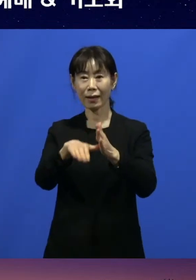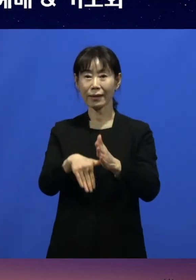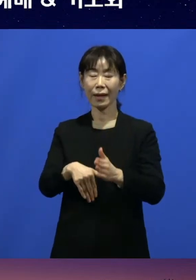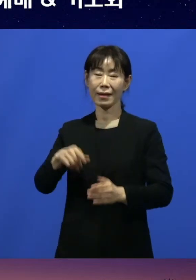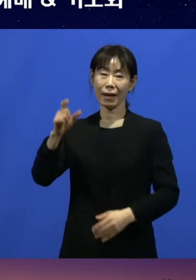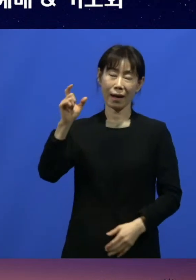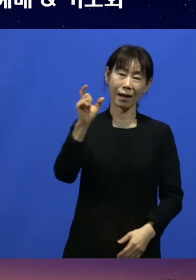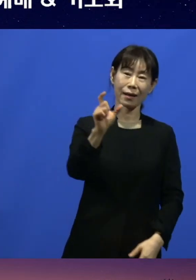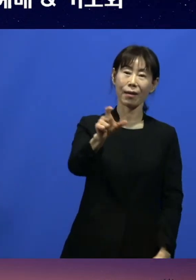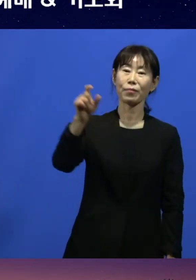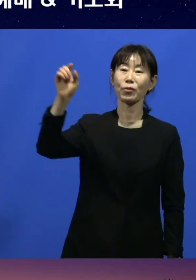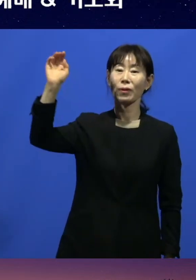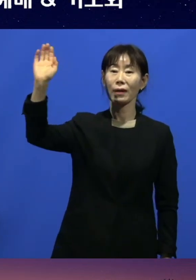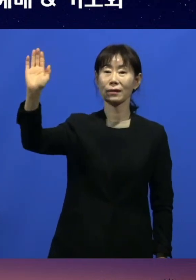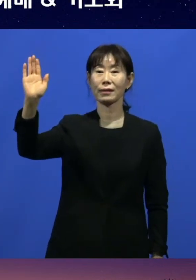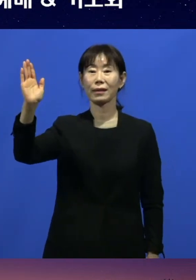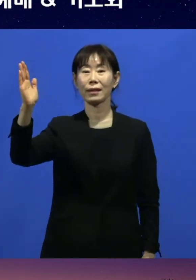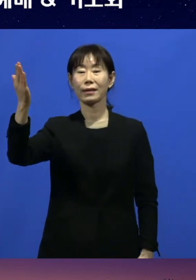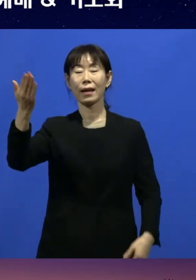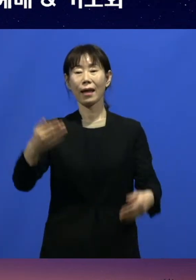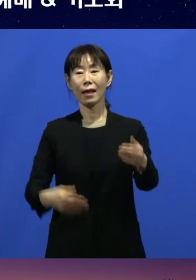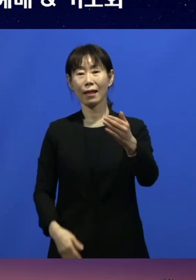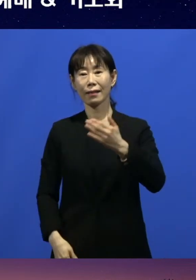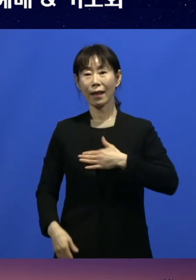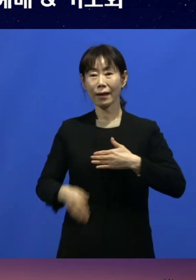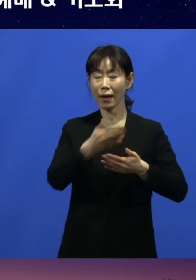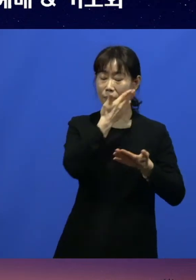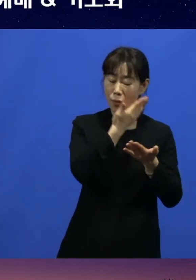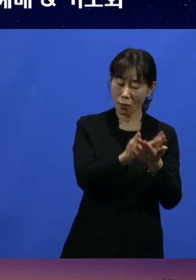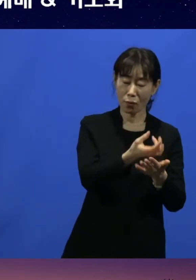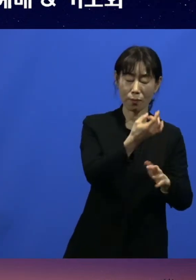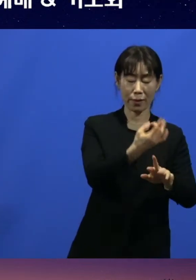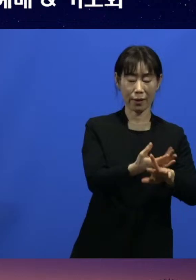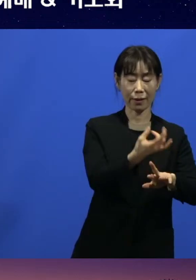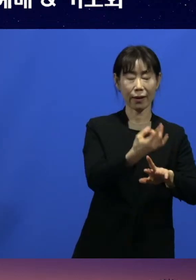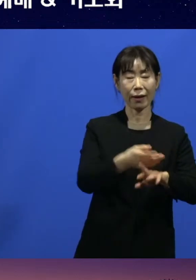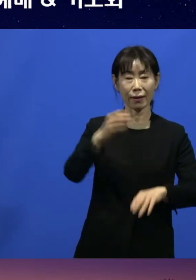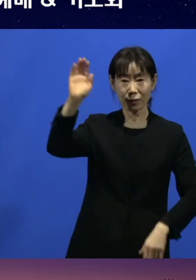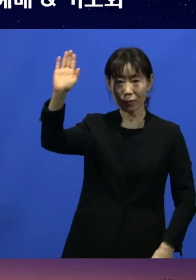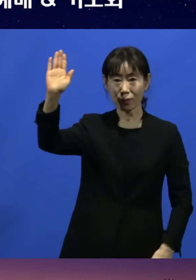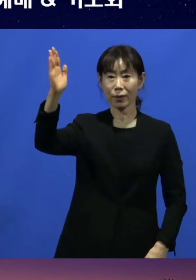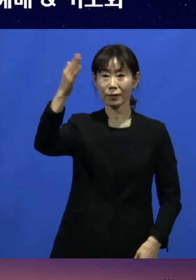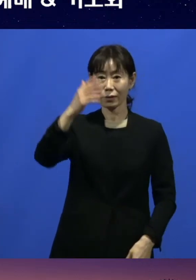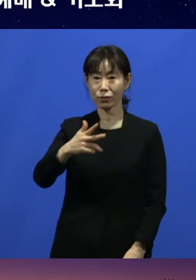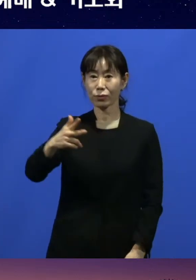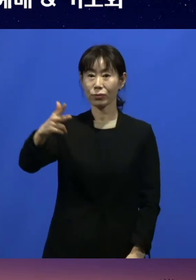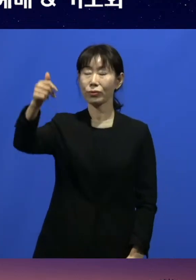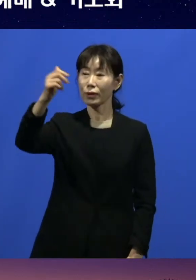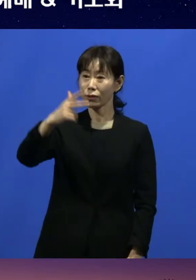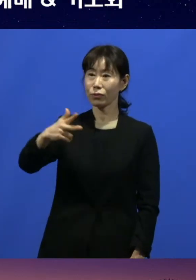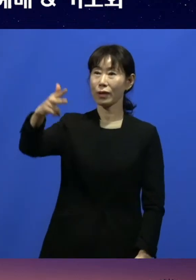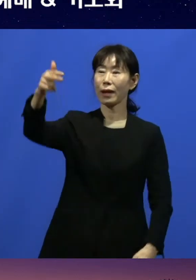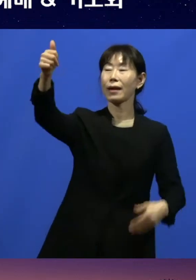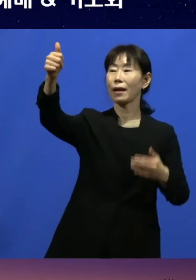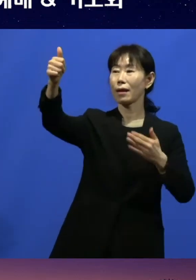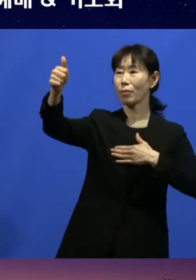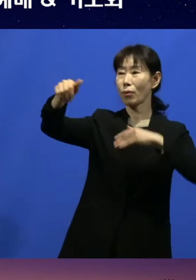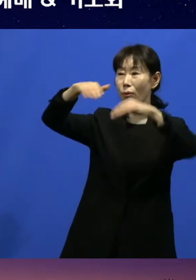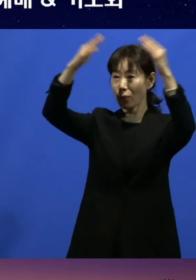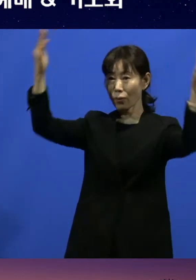약할 때 강함 대신에 나의 보배가 되신 주